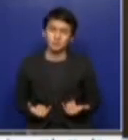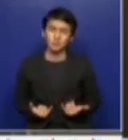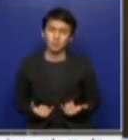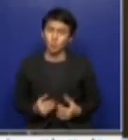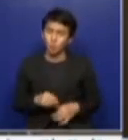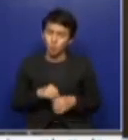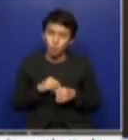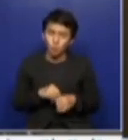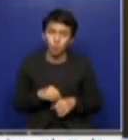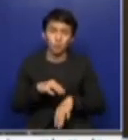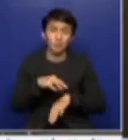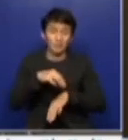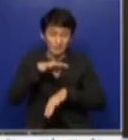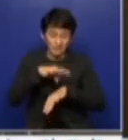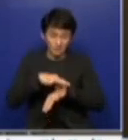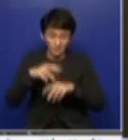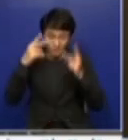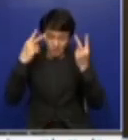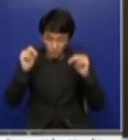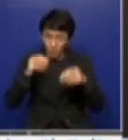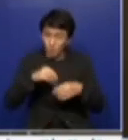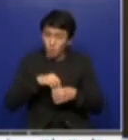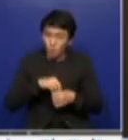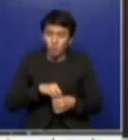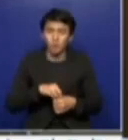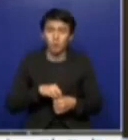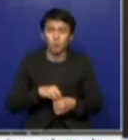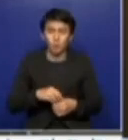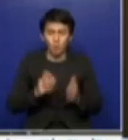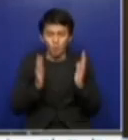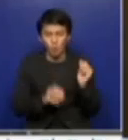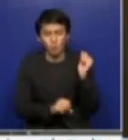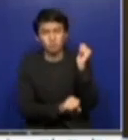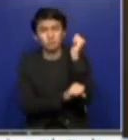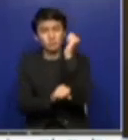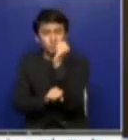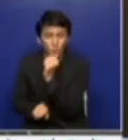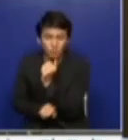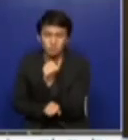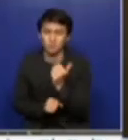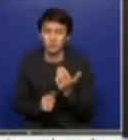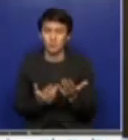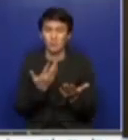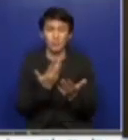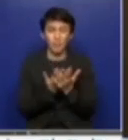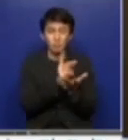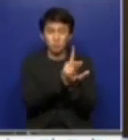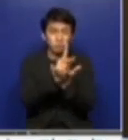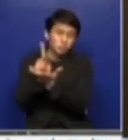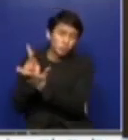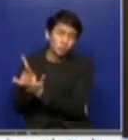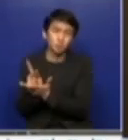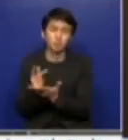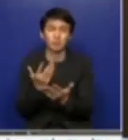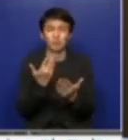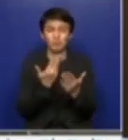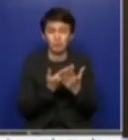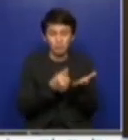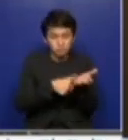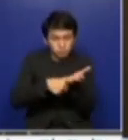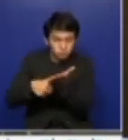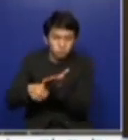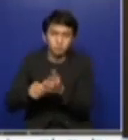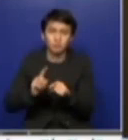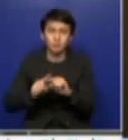จนคนจนเต็มบ้านเต็มเมืองหนี้สินเพิ่มพูนนี่ครัวเรือน